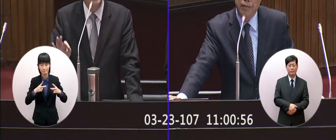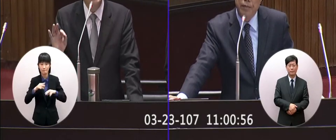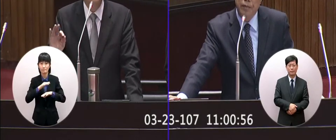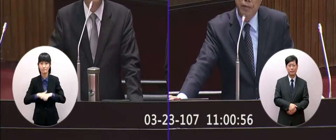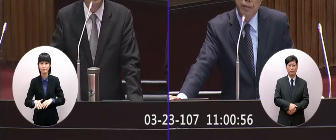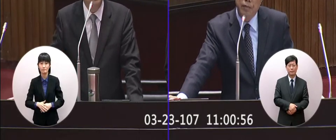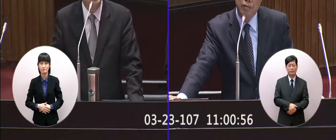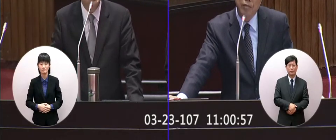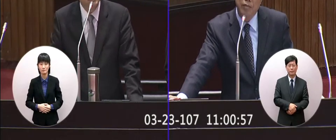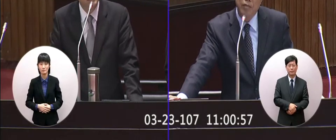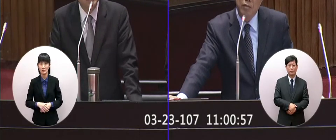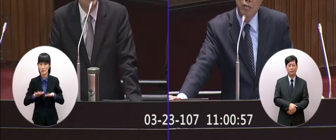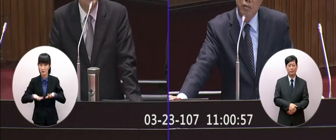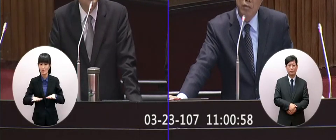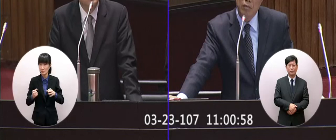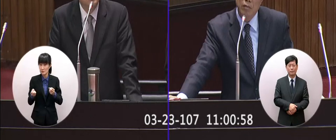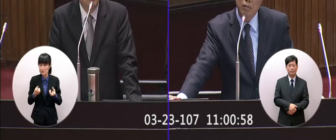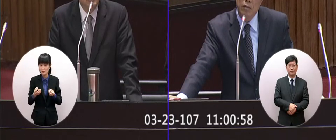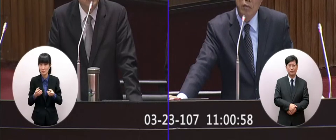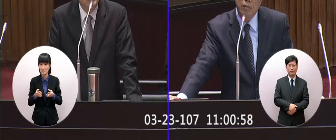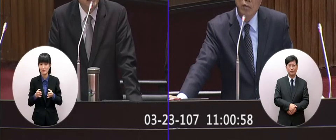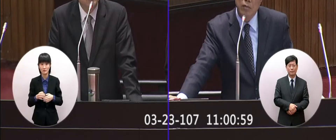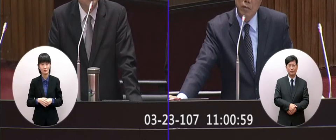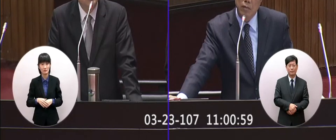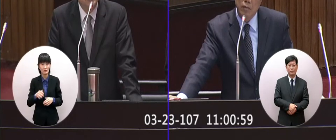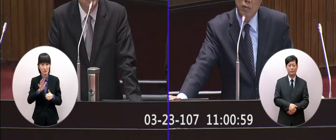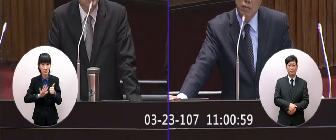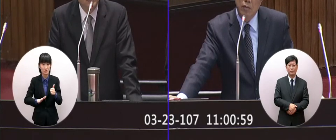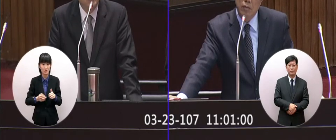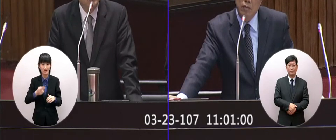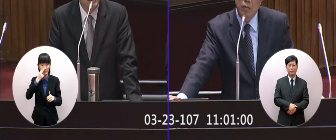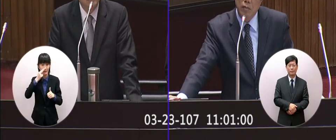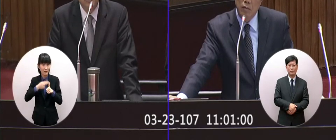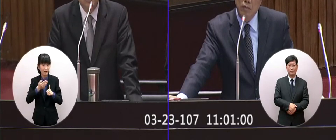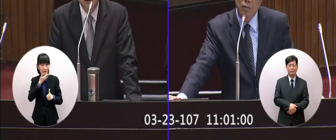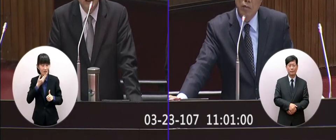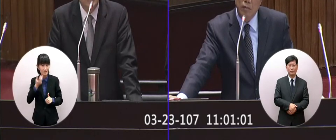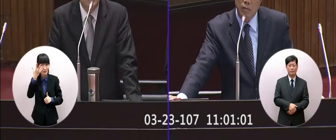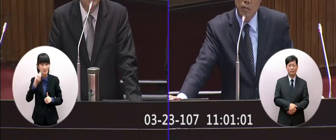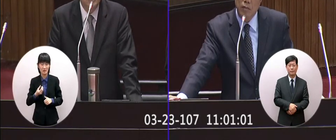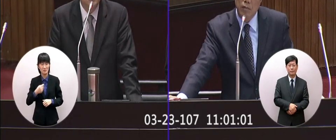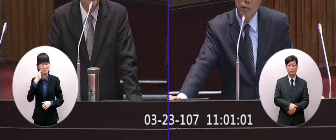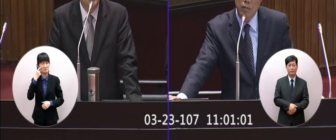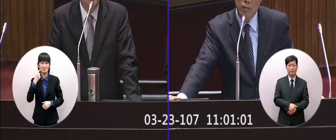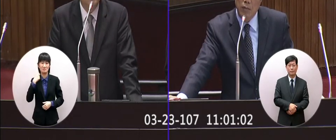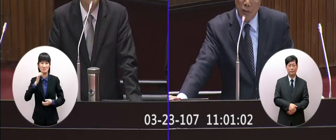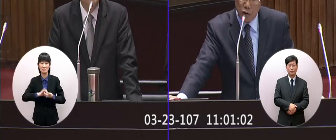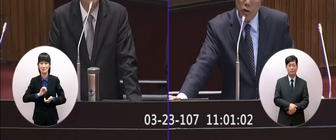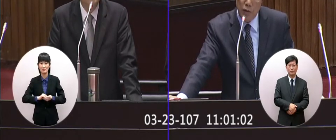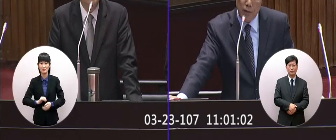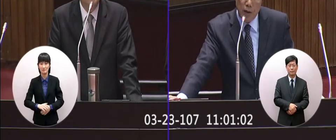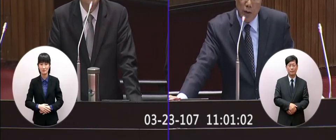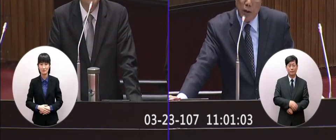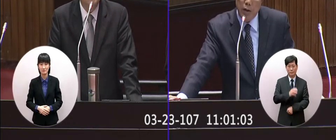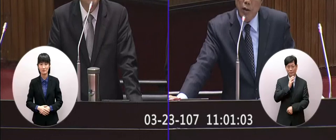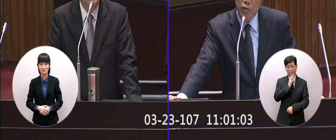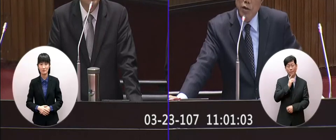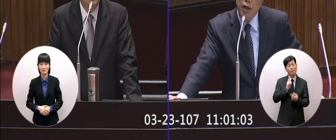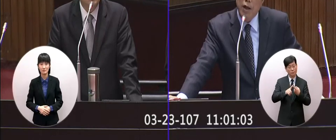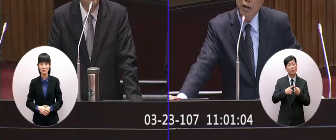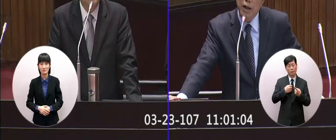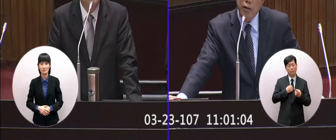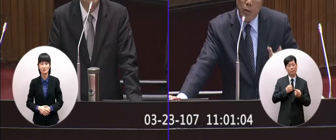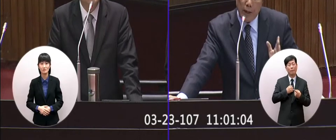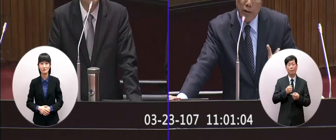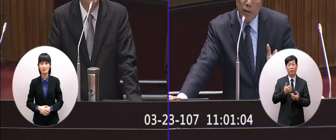时候来讨论说到底会短多长空，或是短空长多，我想还尚言之过早。 是。对，但